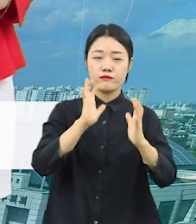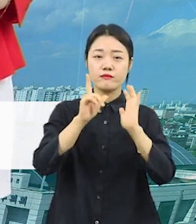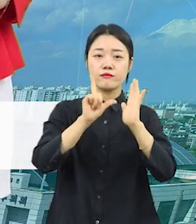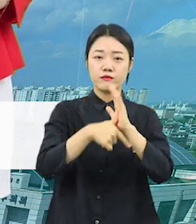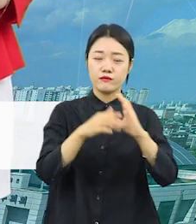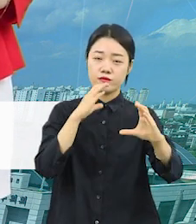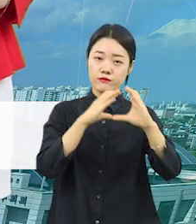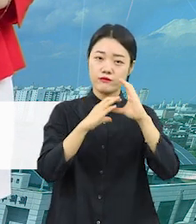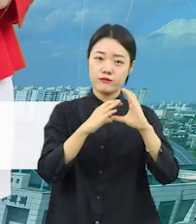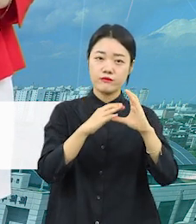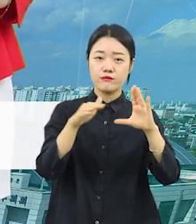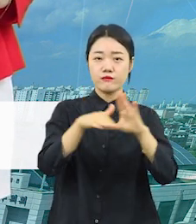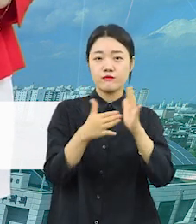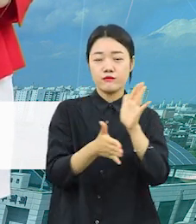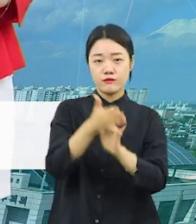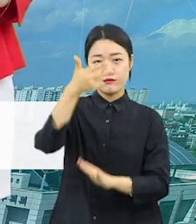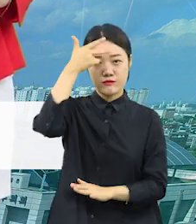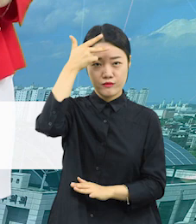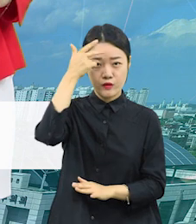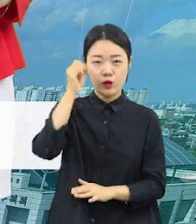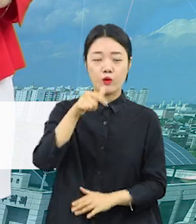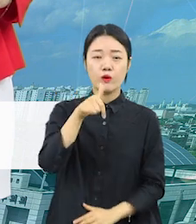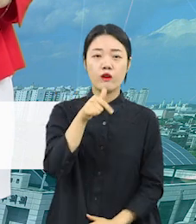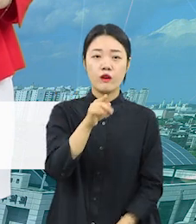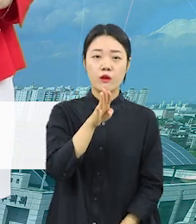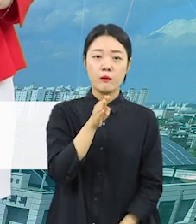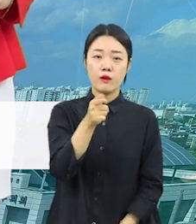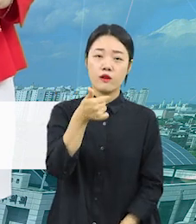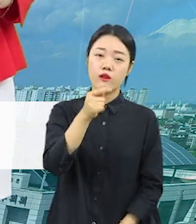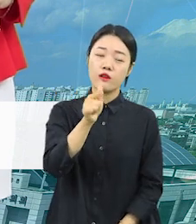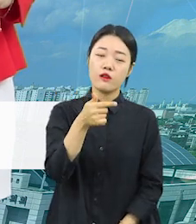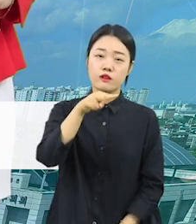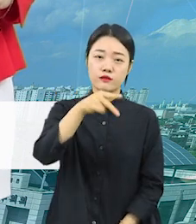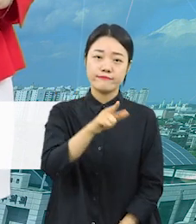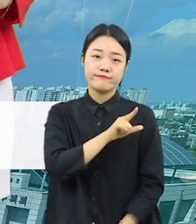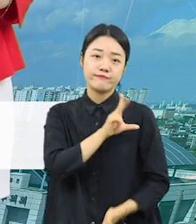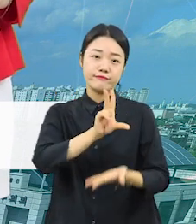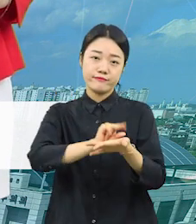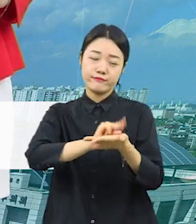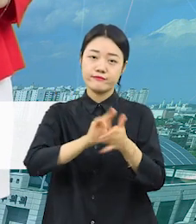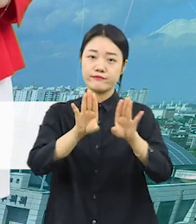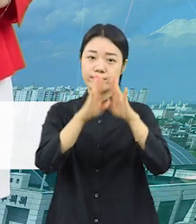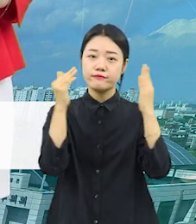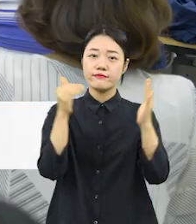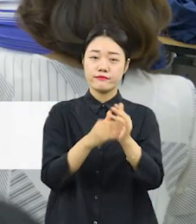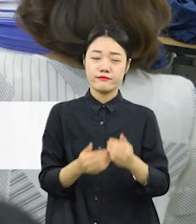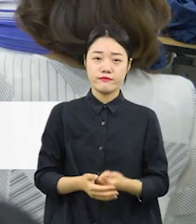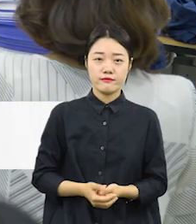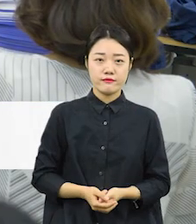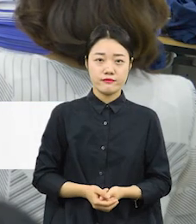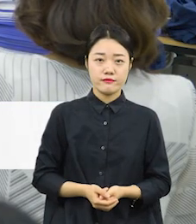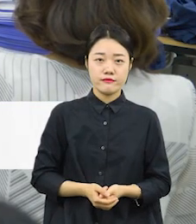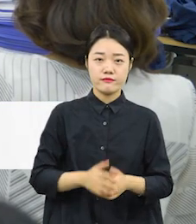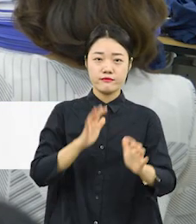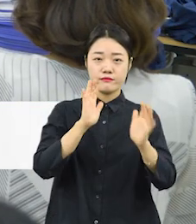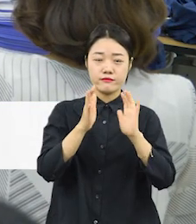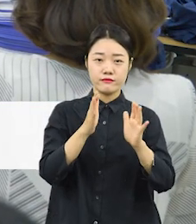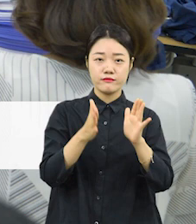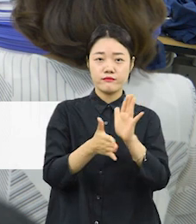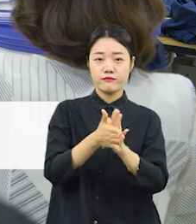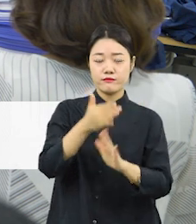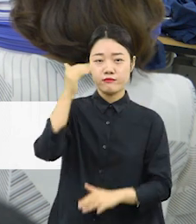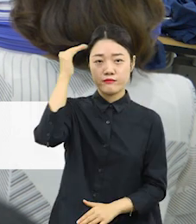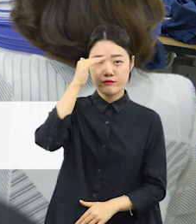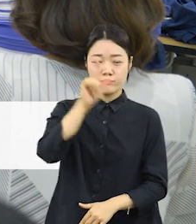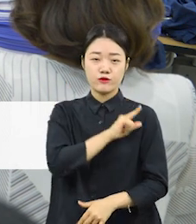포럼은 소통하는 문화도시 부평, 거버넌스 추진 방안이라는 주제로 열렸습니다. 포럼은 도시투어,